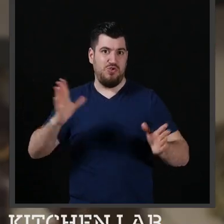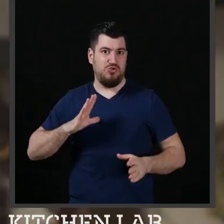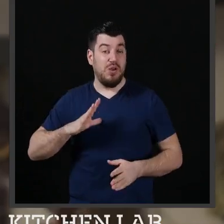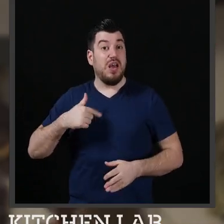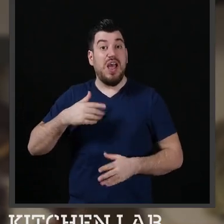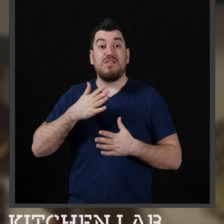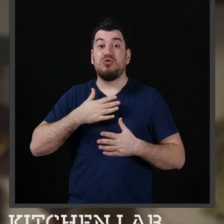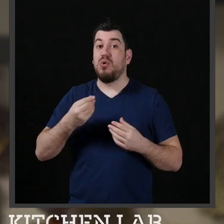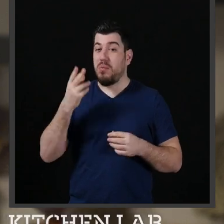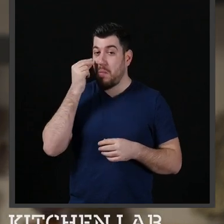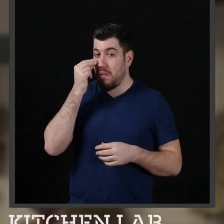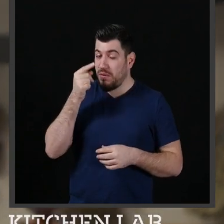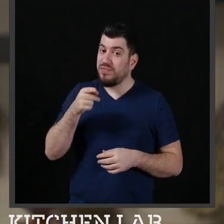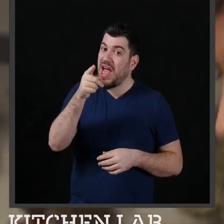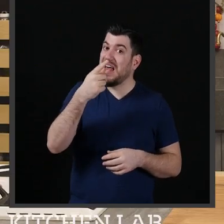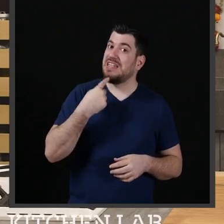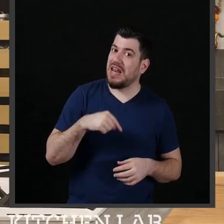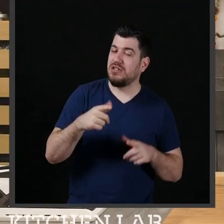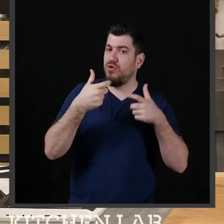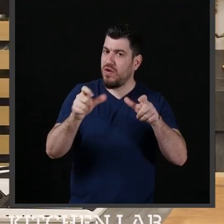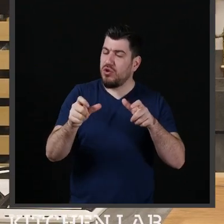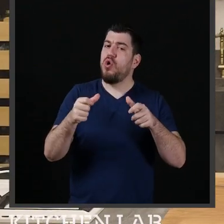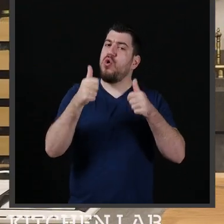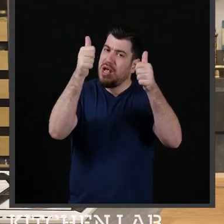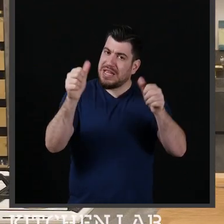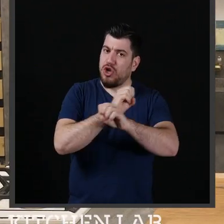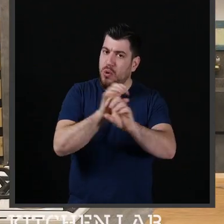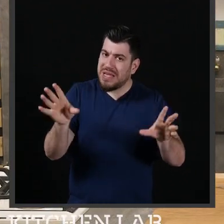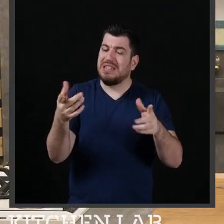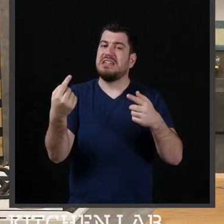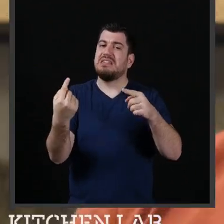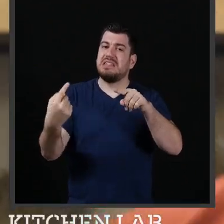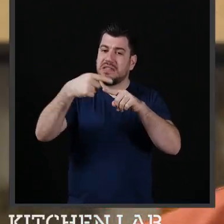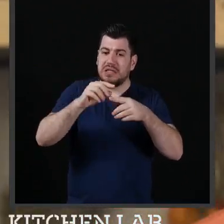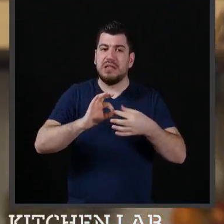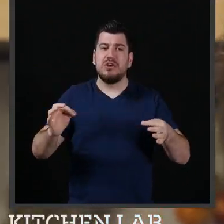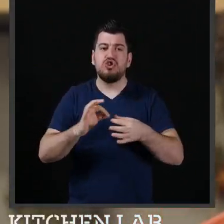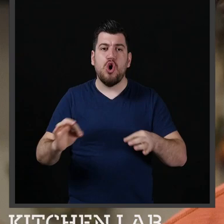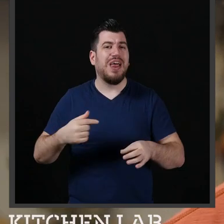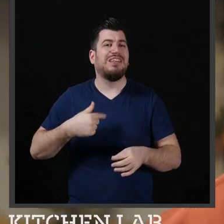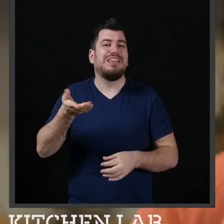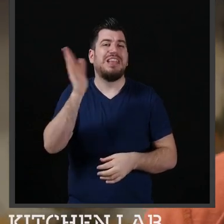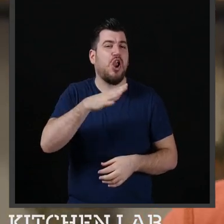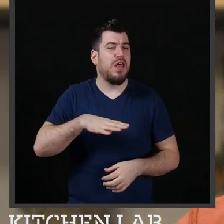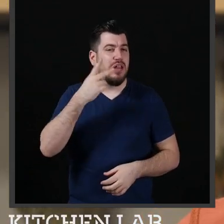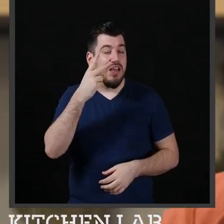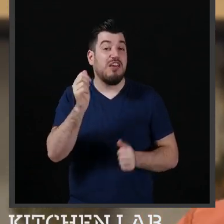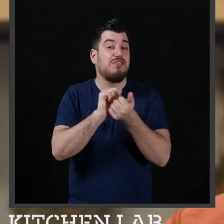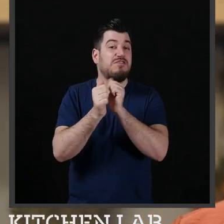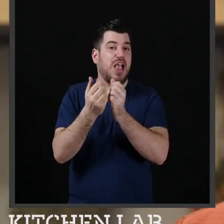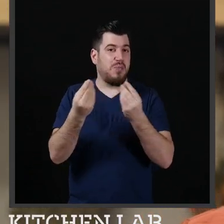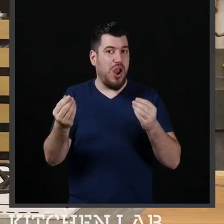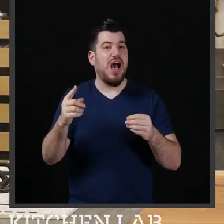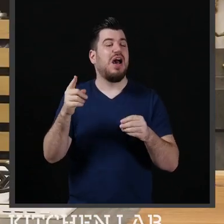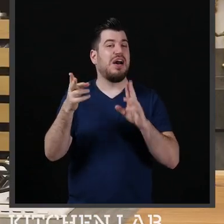Άμα σας άρεσε το βίντεο, κάντε ένα share με τους φίλους σας και κάνα comment από κάτω τι άλλη συνταγή θέλετε να δείτε. Φιλάκια πάρα μα πάρα πολλά. Ραντεβού στο επόμενο